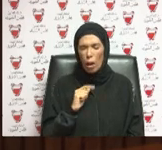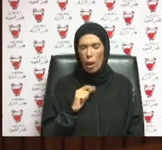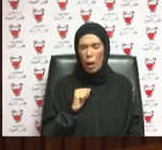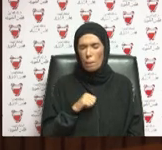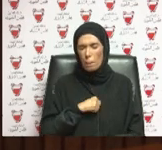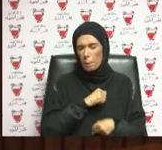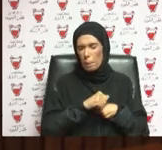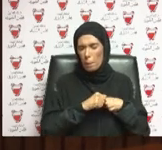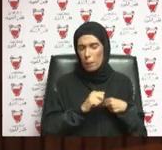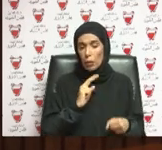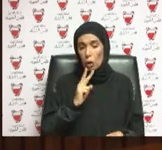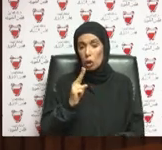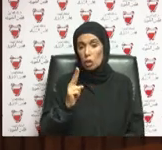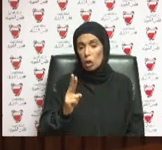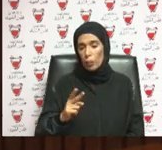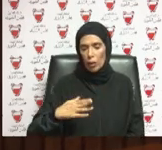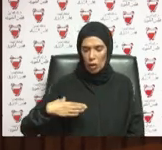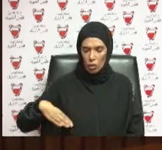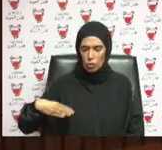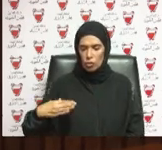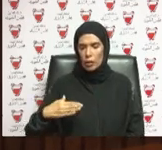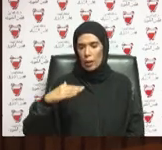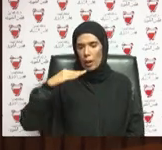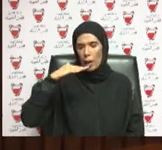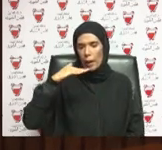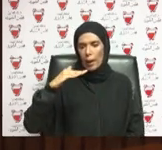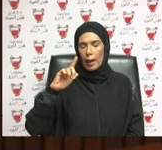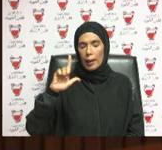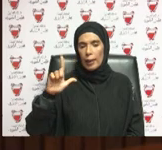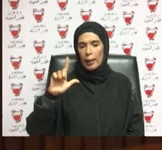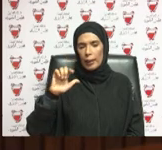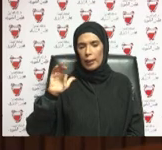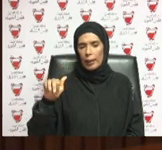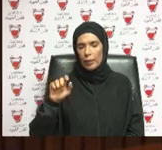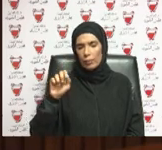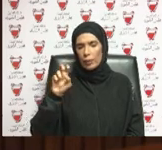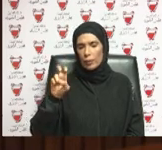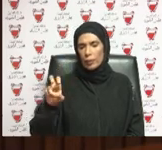فعندما نتكلم عن صاحب السمو الملكي المغفور له بإذن الله تعالى